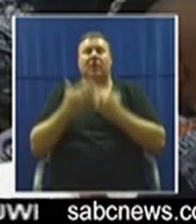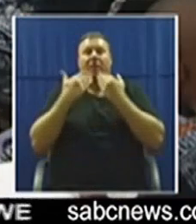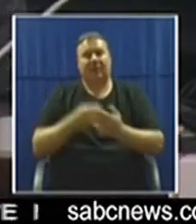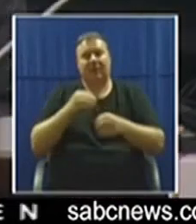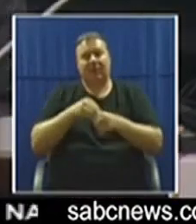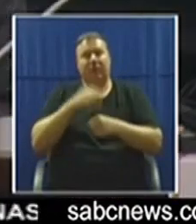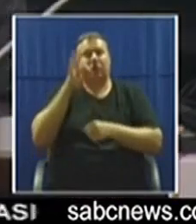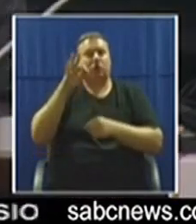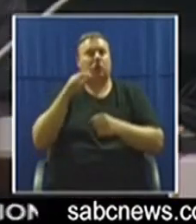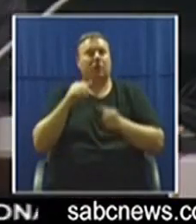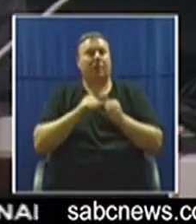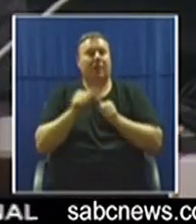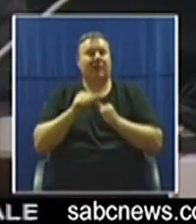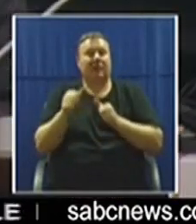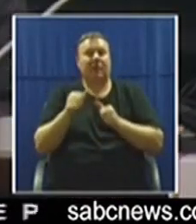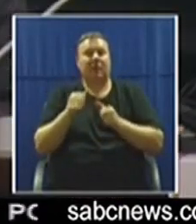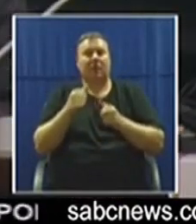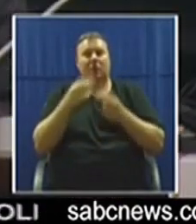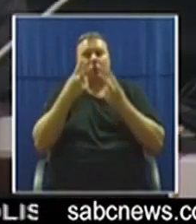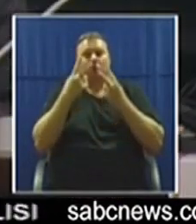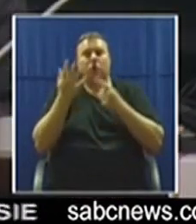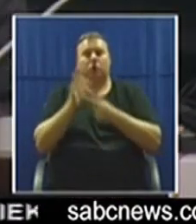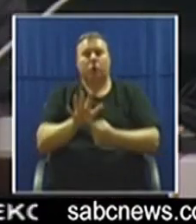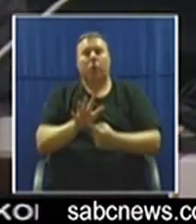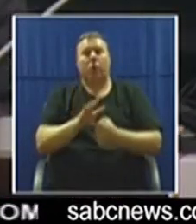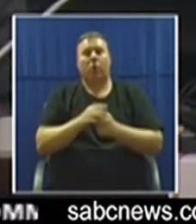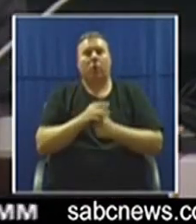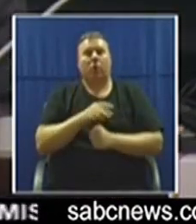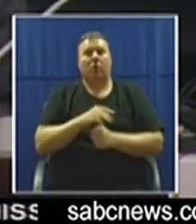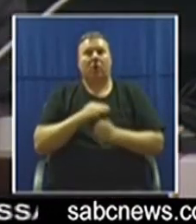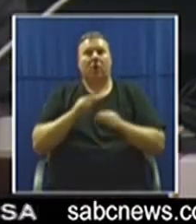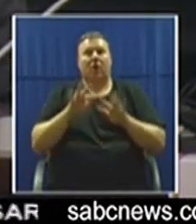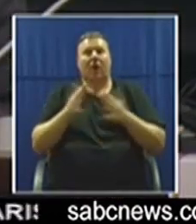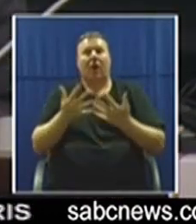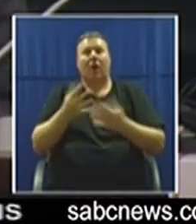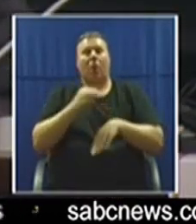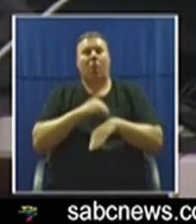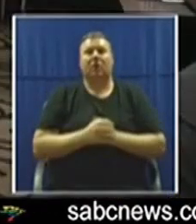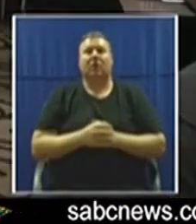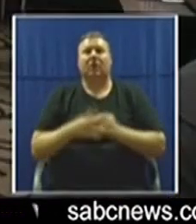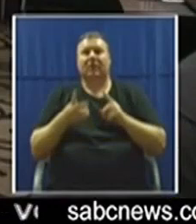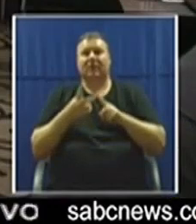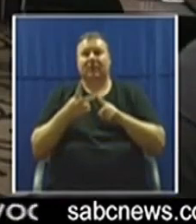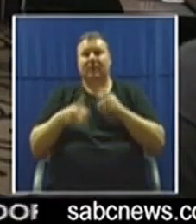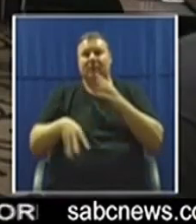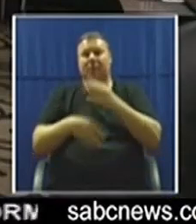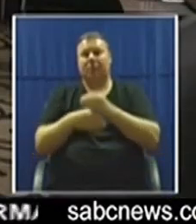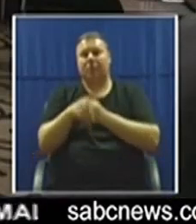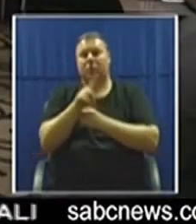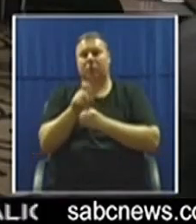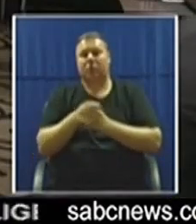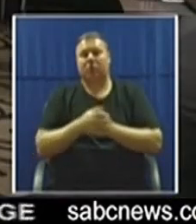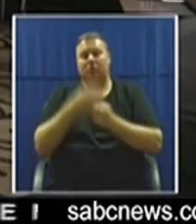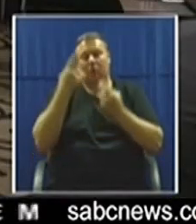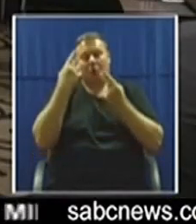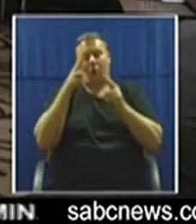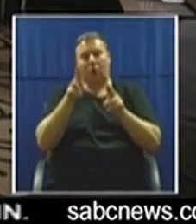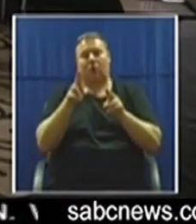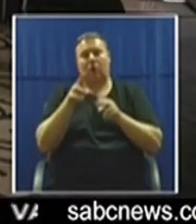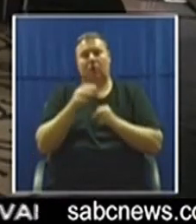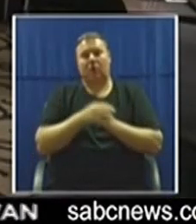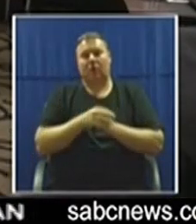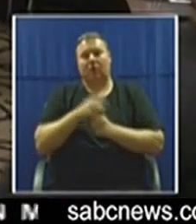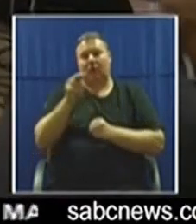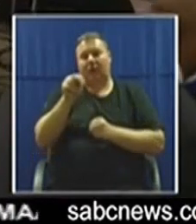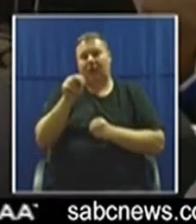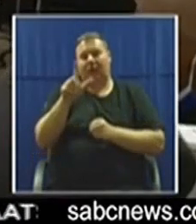land, as ook dat daar iets sinisters was aan die mediese behandeling wat hy in Rusland gekry het. Mabuza sê, hoewel